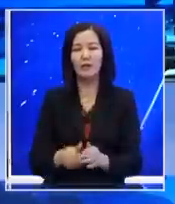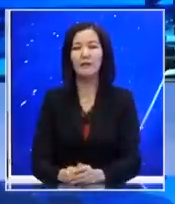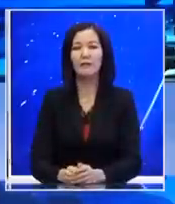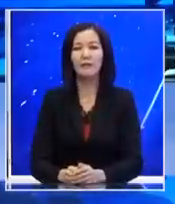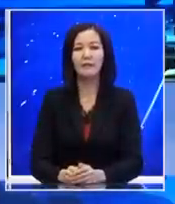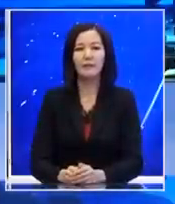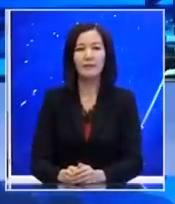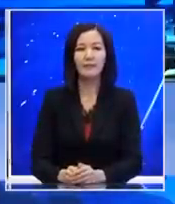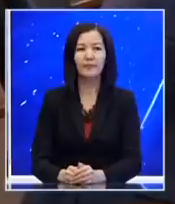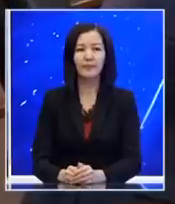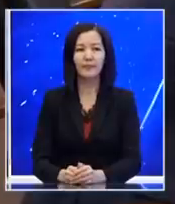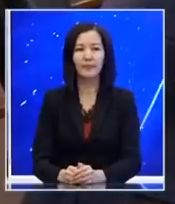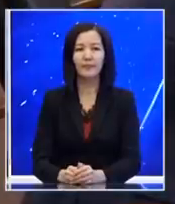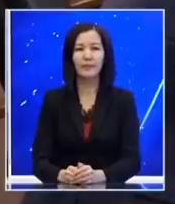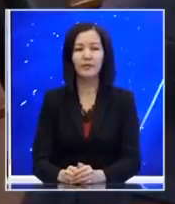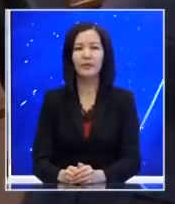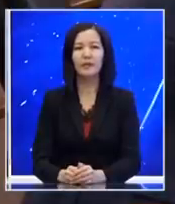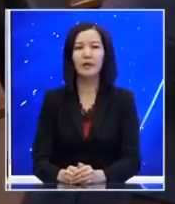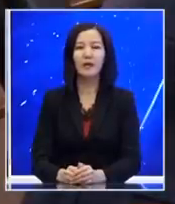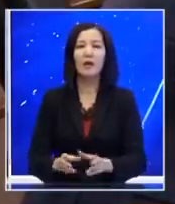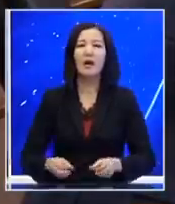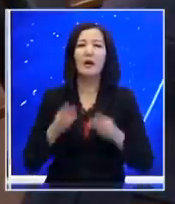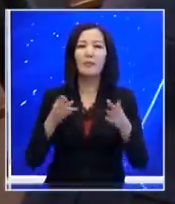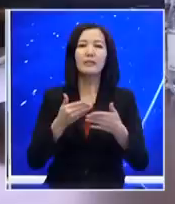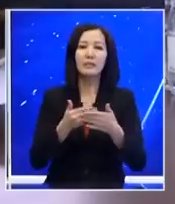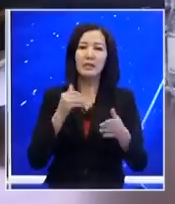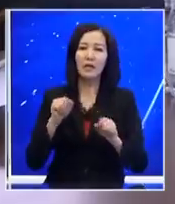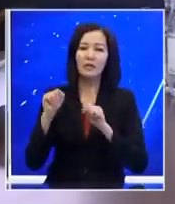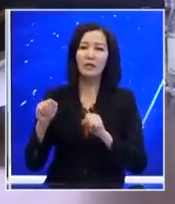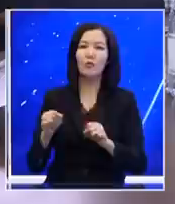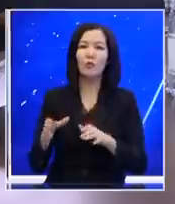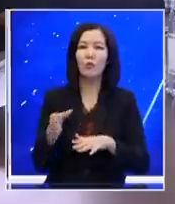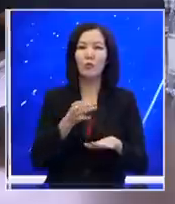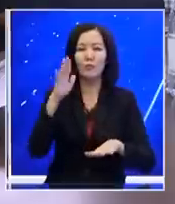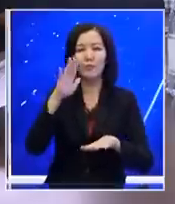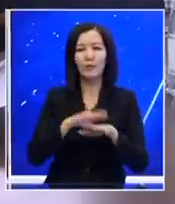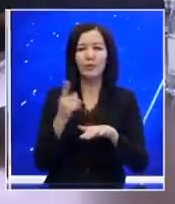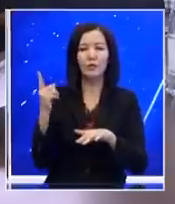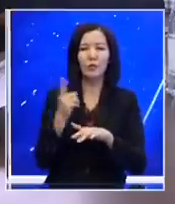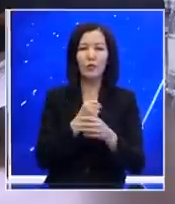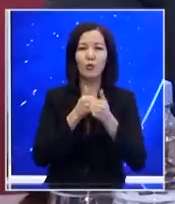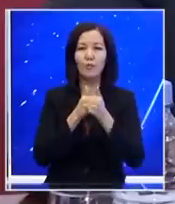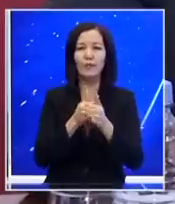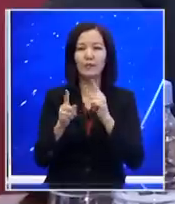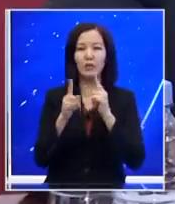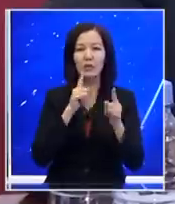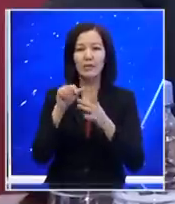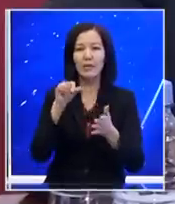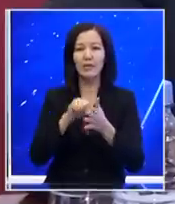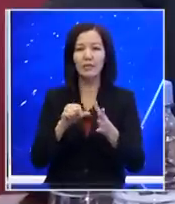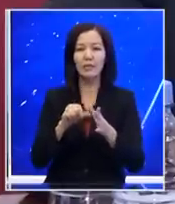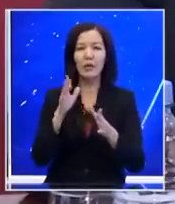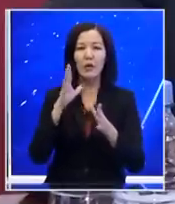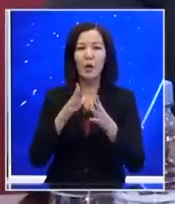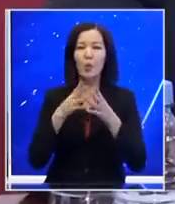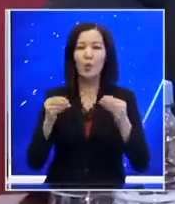айтты. Қауіптің алдын алған абзал. Осылай деген облыс әкімінің бірінші орынбасары селекторға қатысушыларды көктемгі су тасқынының алдын